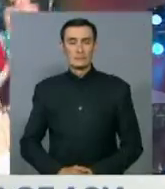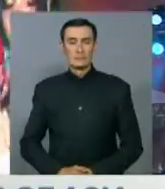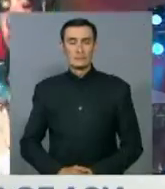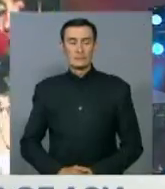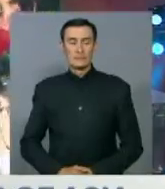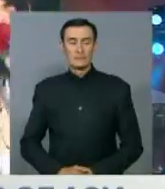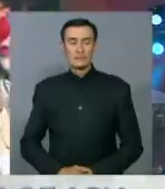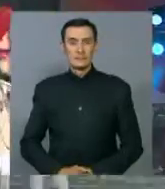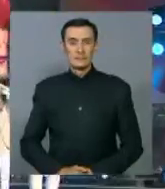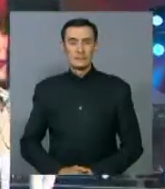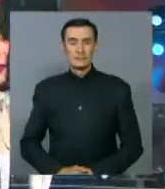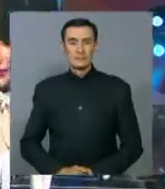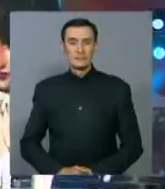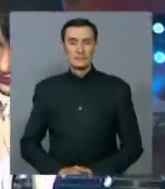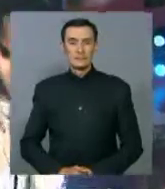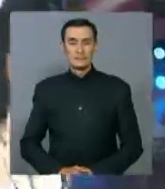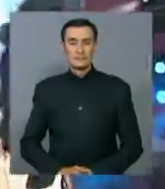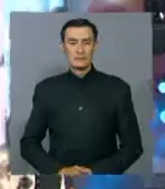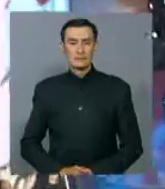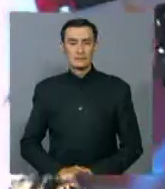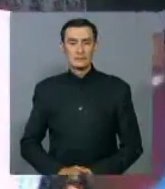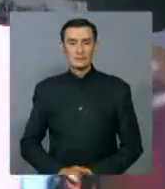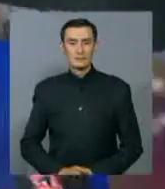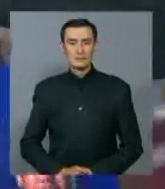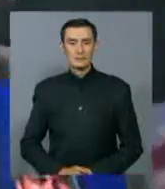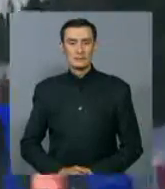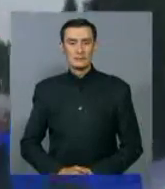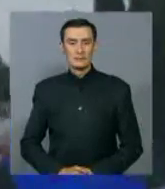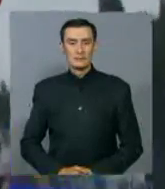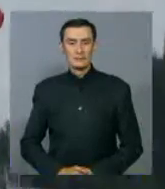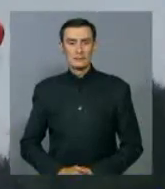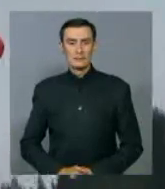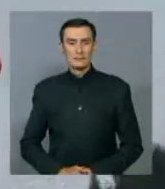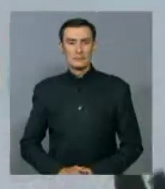Алина Чехичина, Абен Рымбаев, Алматы, Хабар 24.